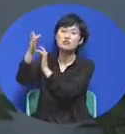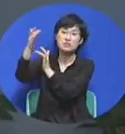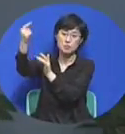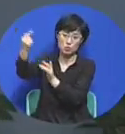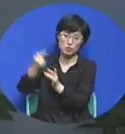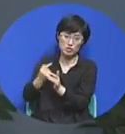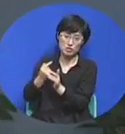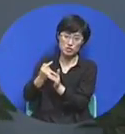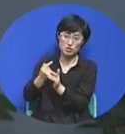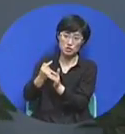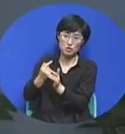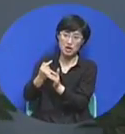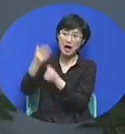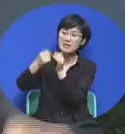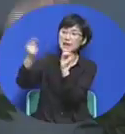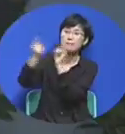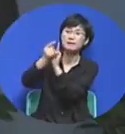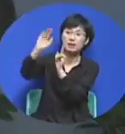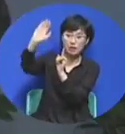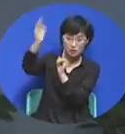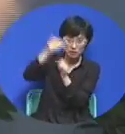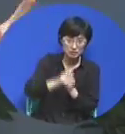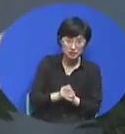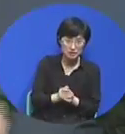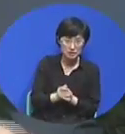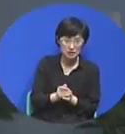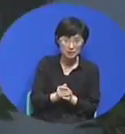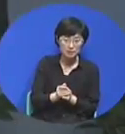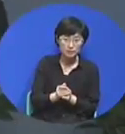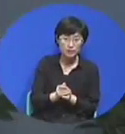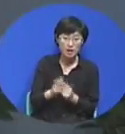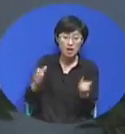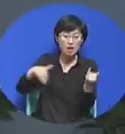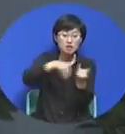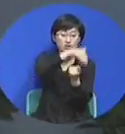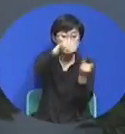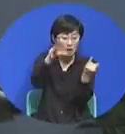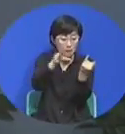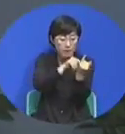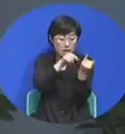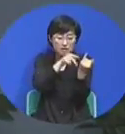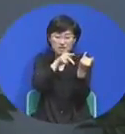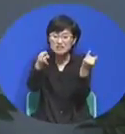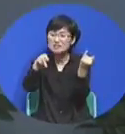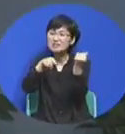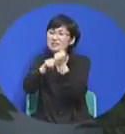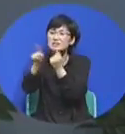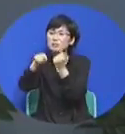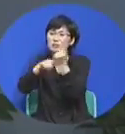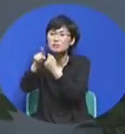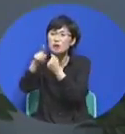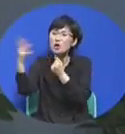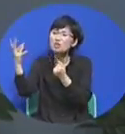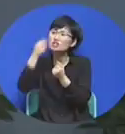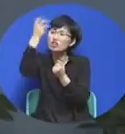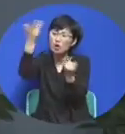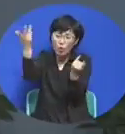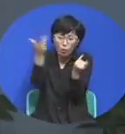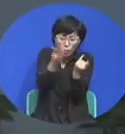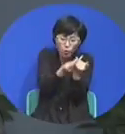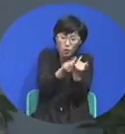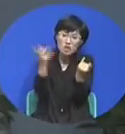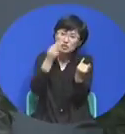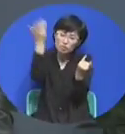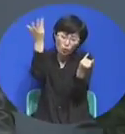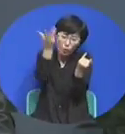someone else who is not like us. 그래서 처녀에게서 나시고 이마 성령으로 역사하사 이걸 고백하잖아요. That's why he was conceived by the